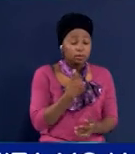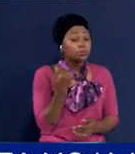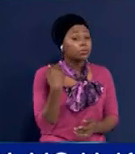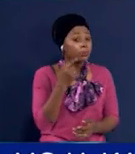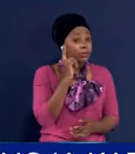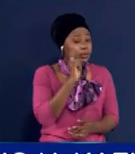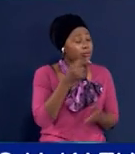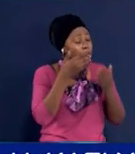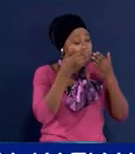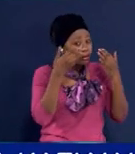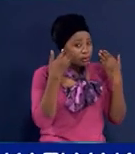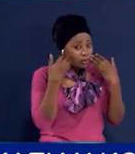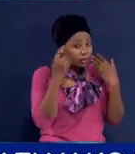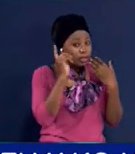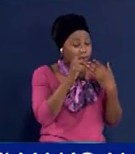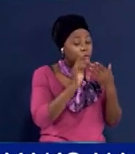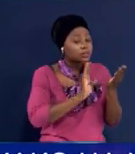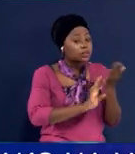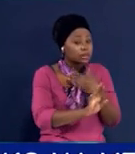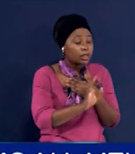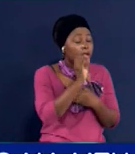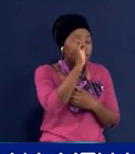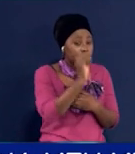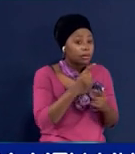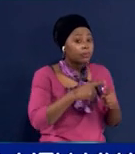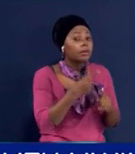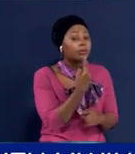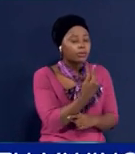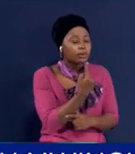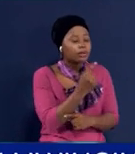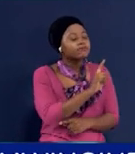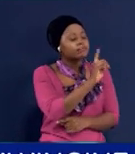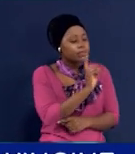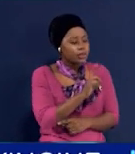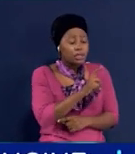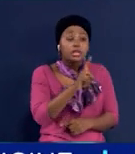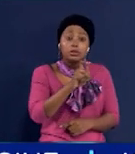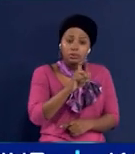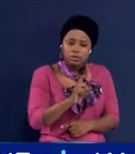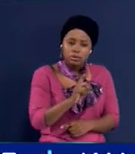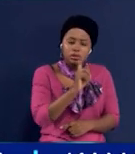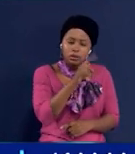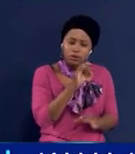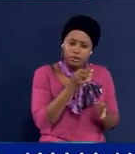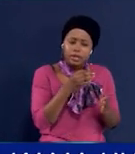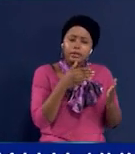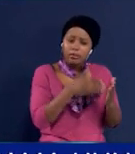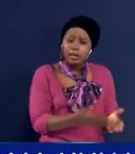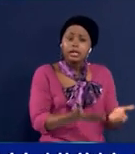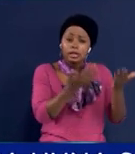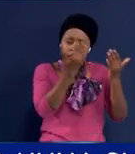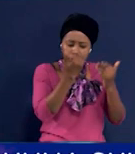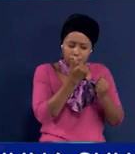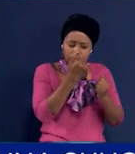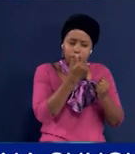kuna barakoa zinazuia kwa 100%. Je, kirusi hicho kikoje hadi kiweze